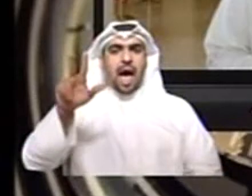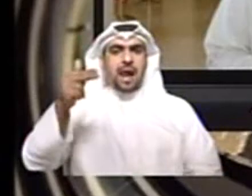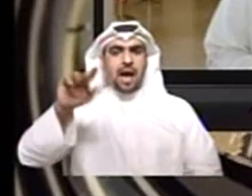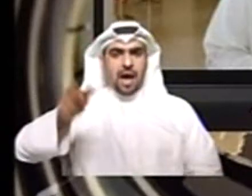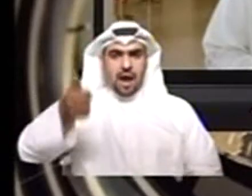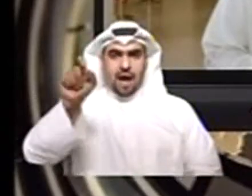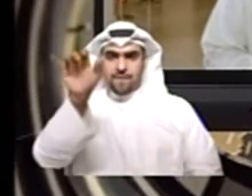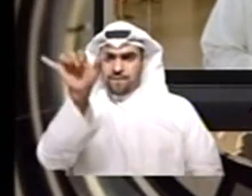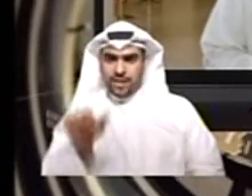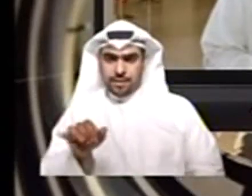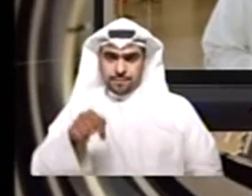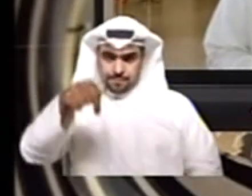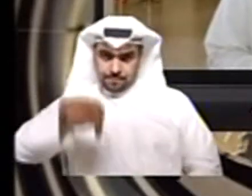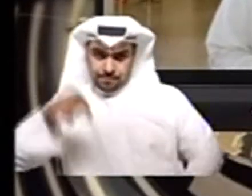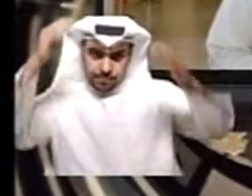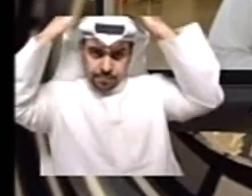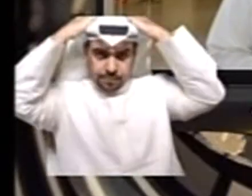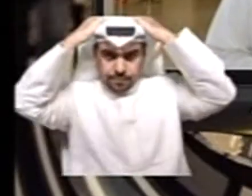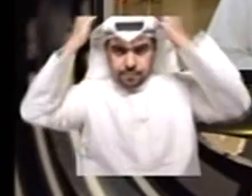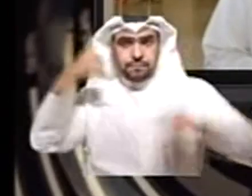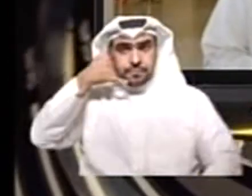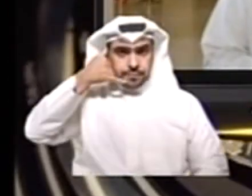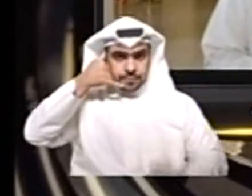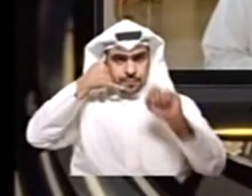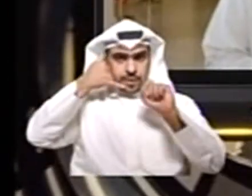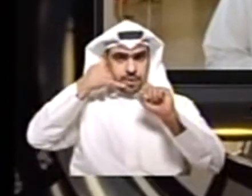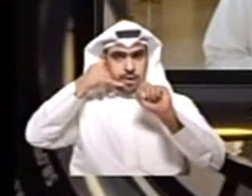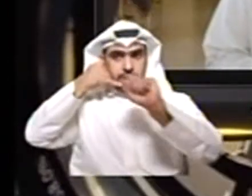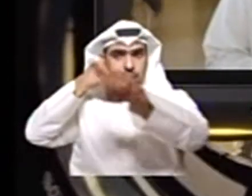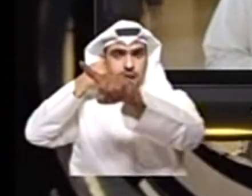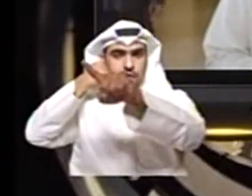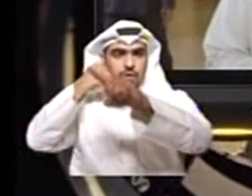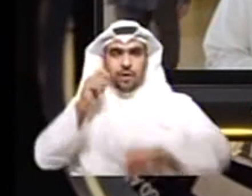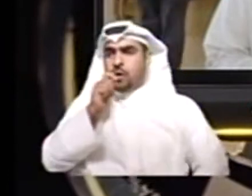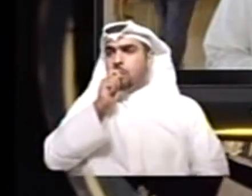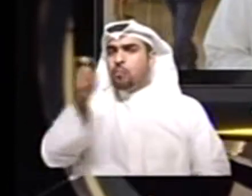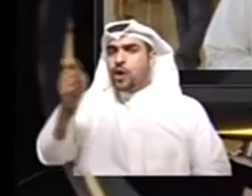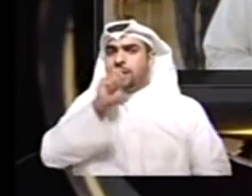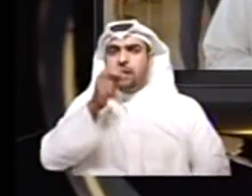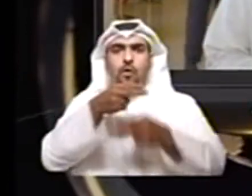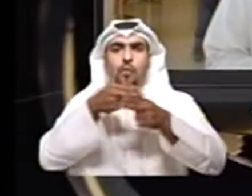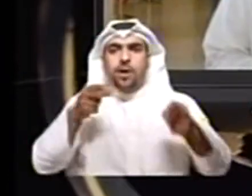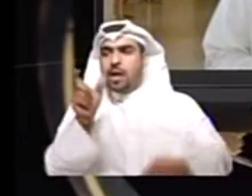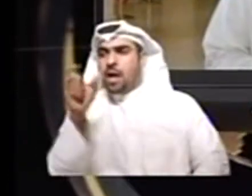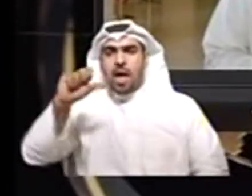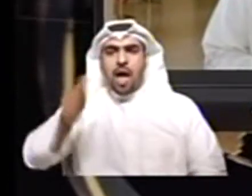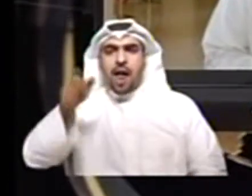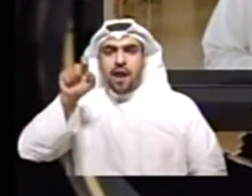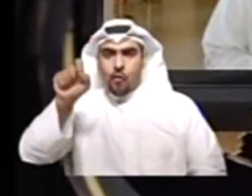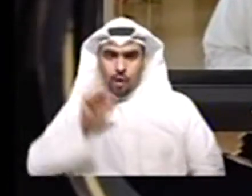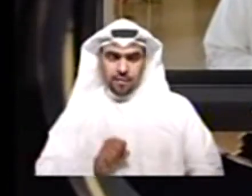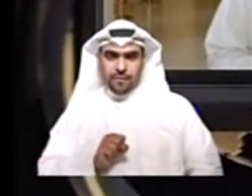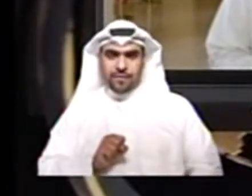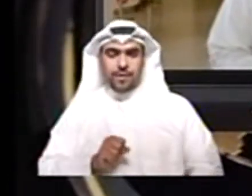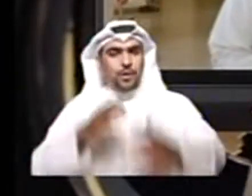اللحظات الزميل نواف الشراكي. نواف، مساء الخير وقواك الله. أنت من